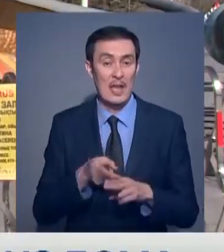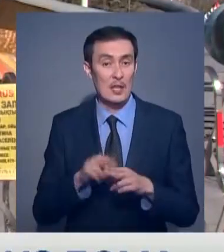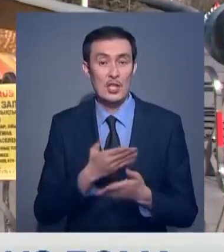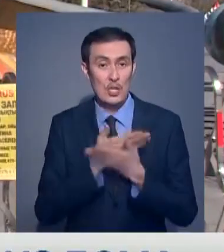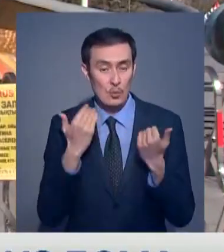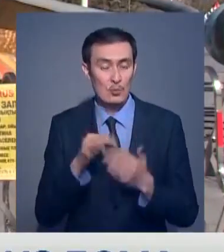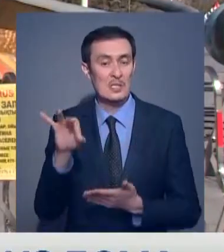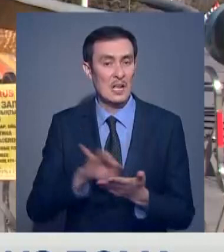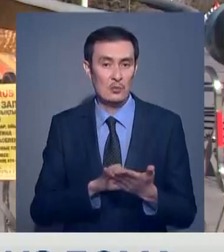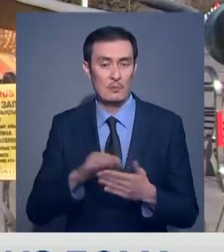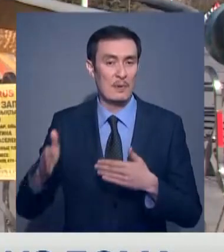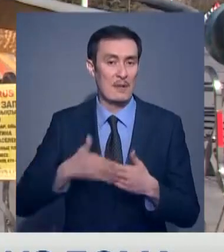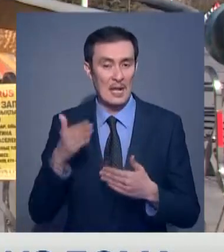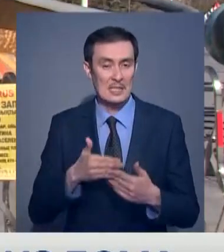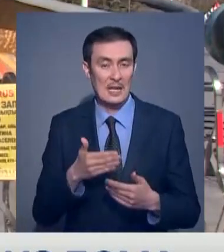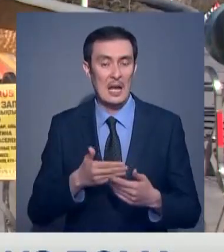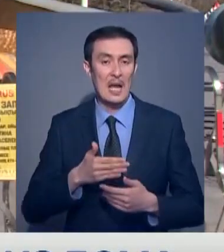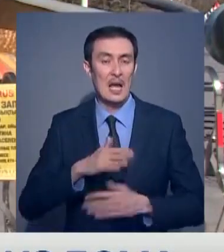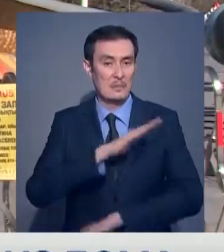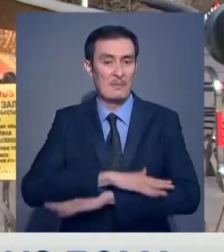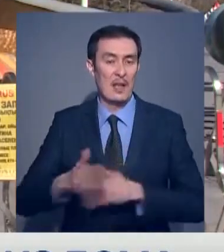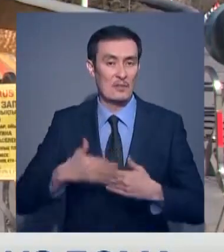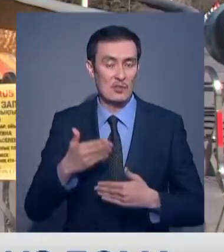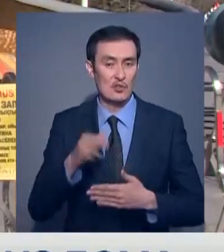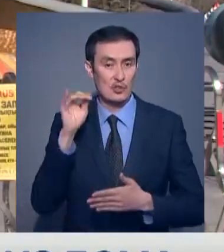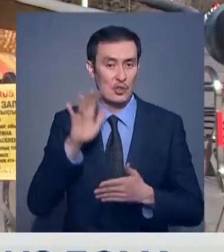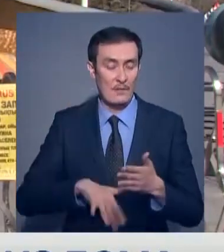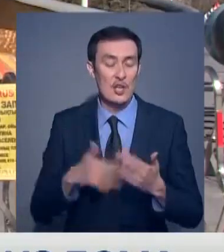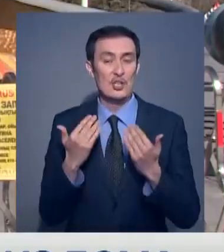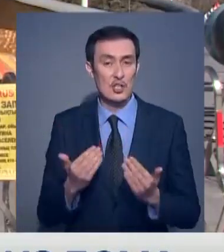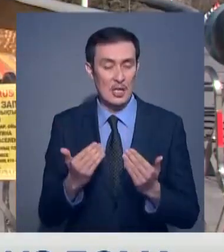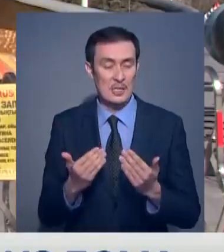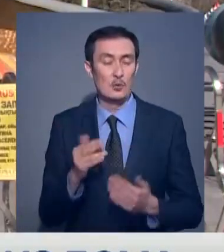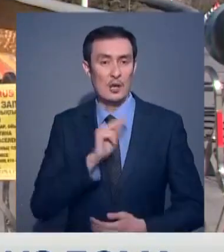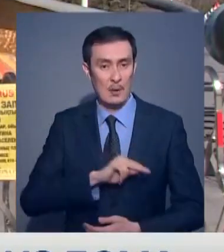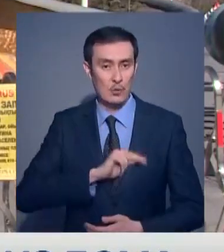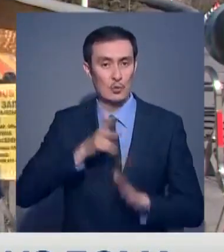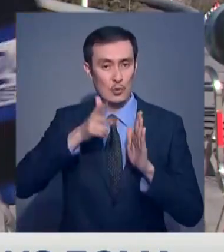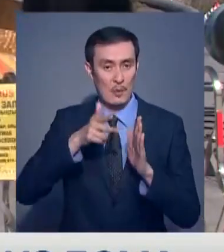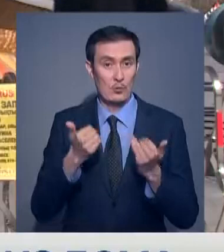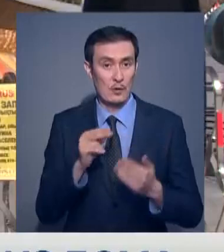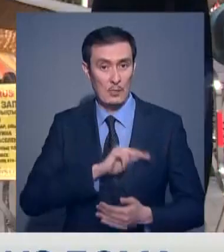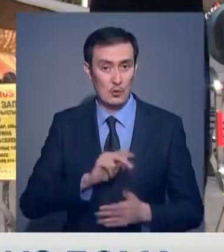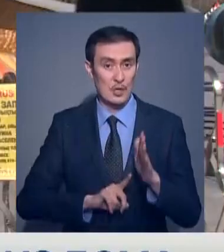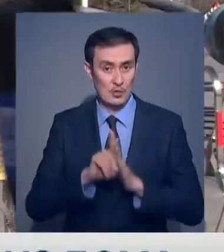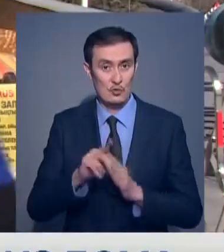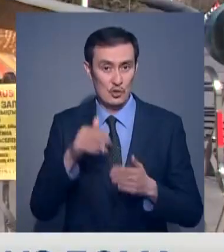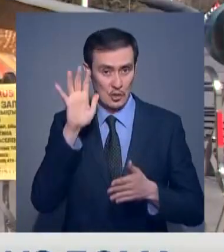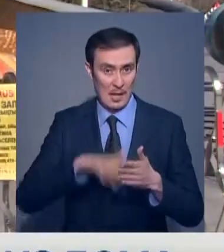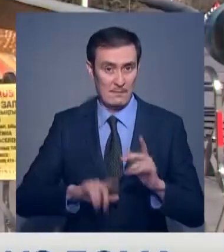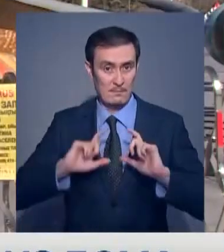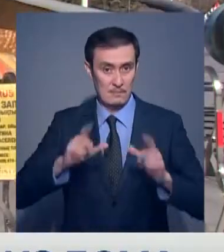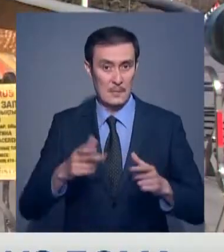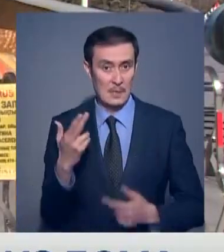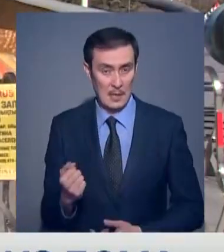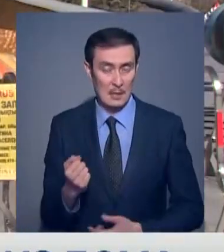то он будет автоматически привлекаться к административной ответственности. Эта база на сегодняшний день уже работает. Уже работает. Да. Сергеяку уже могут штраф присылать, да, за